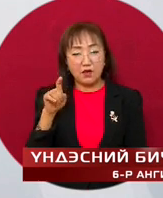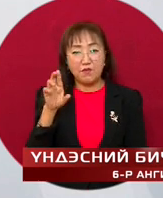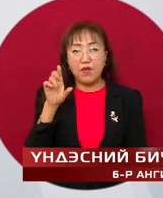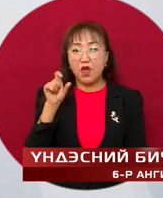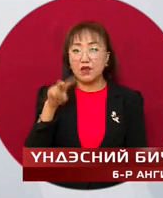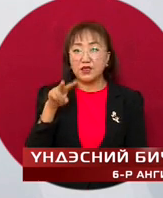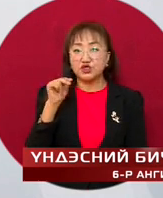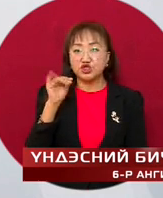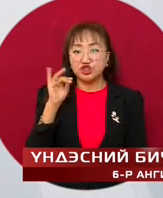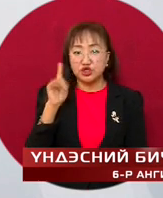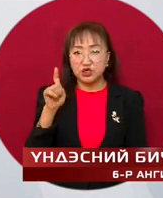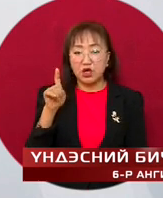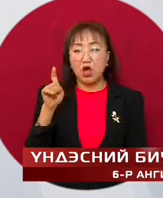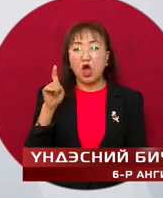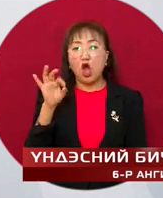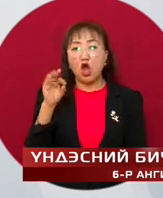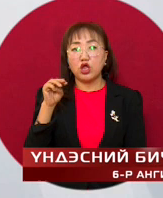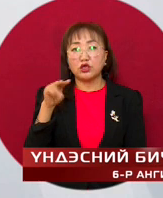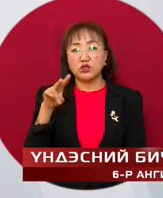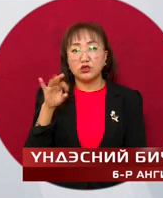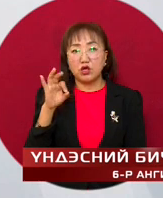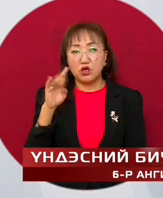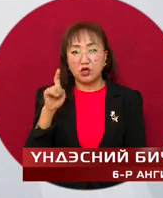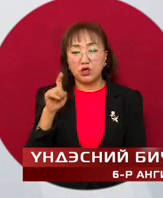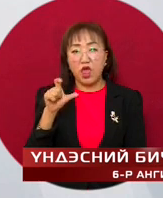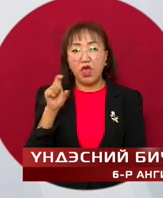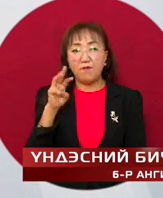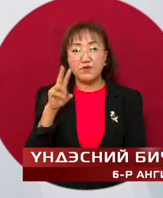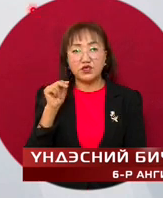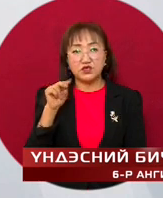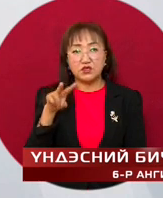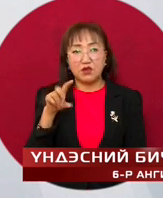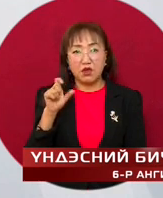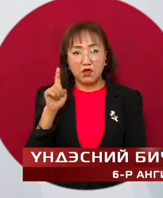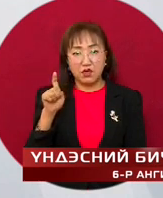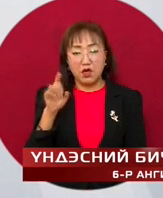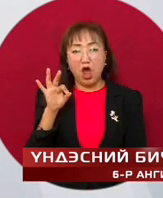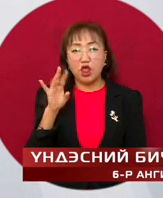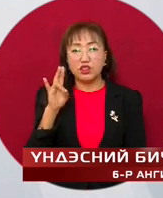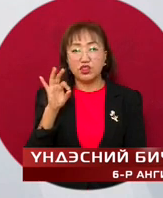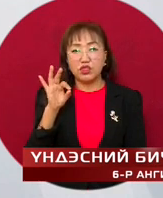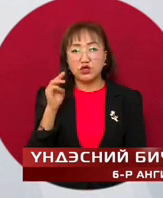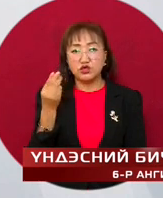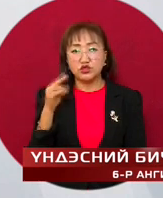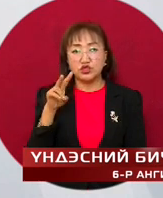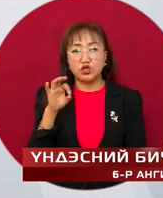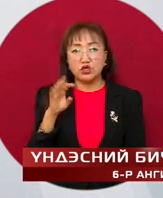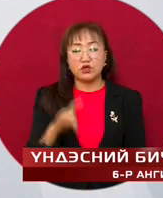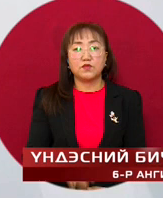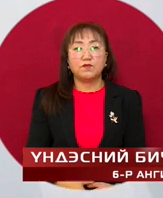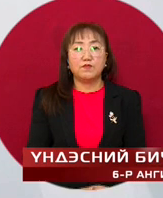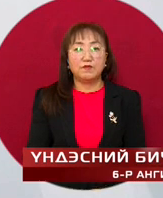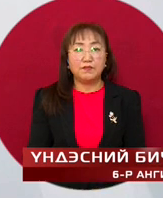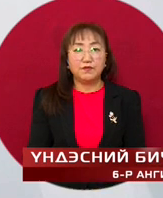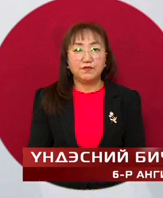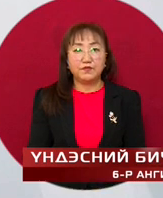хотлох, эмчлэх, оншлох. За үйл үгэн уншсан болохоор үеийн эзнийг тохируулж